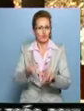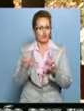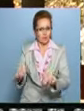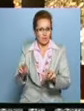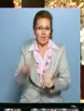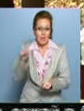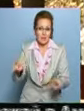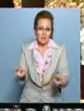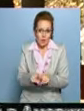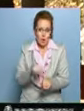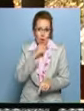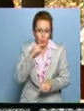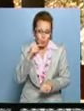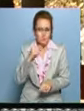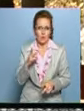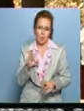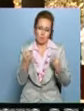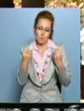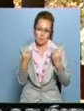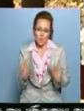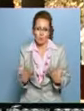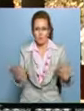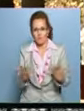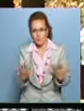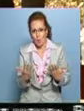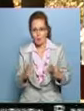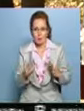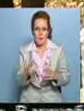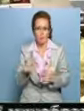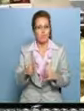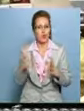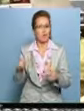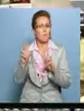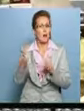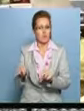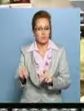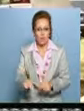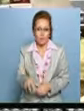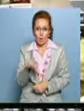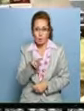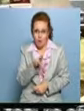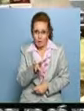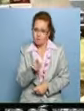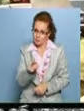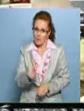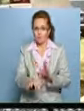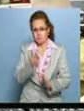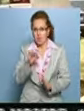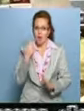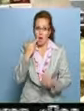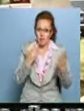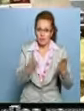те же русские просто наверное в какой-то момент им больше повезло мне скажут Руслан Езжай в Америку либо оставайся